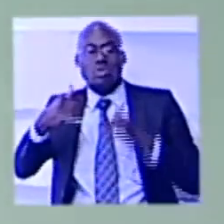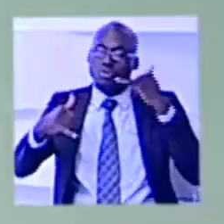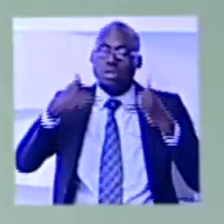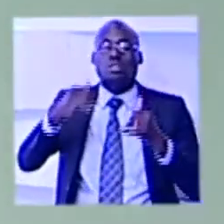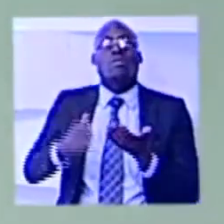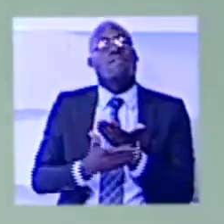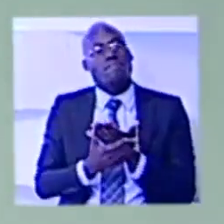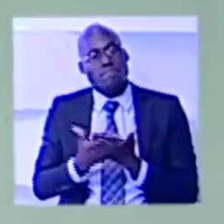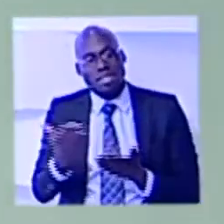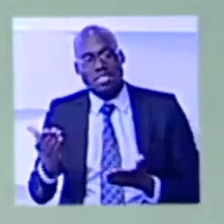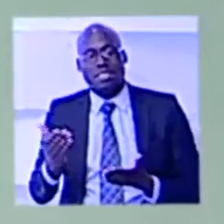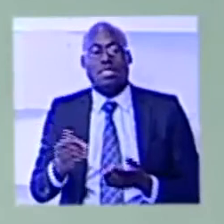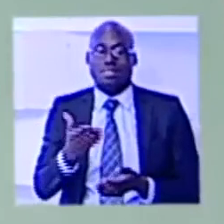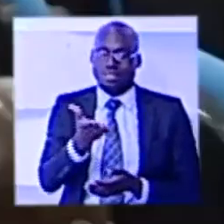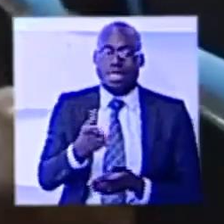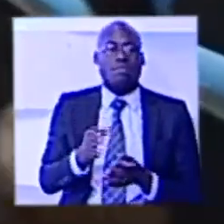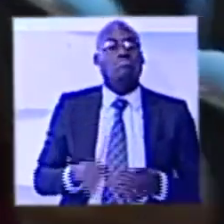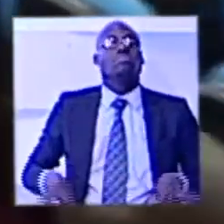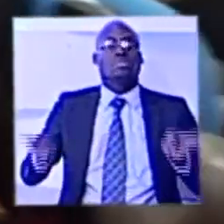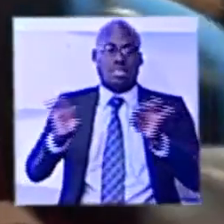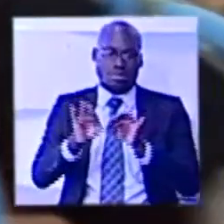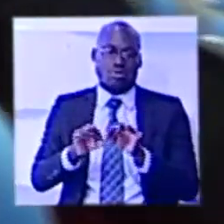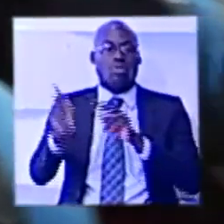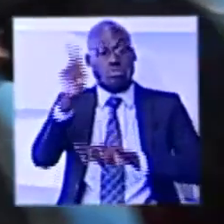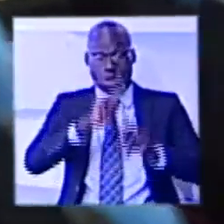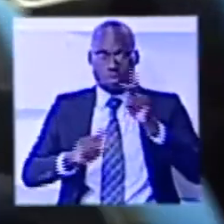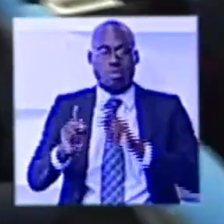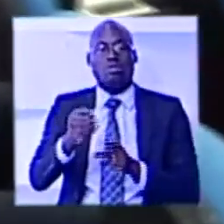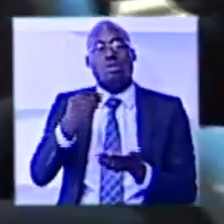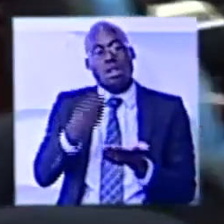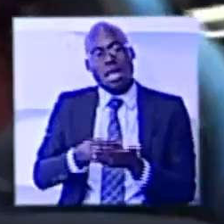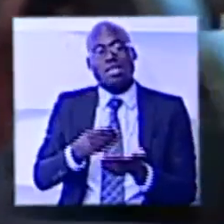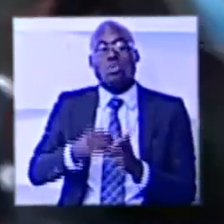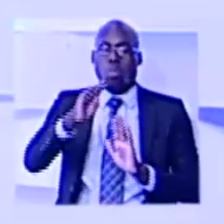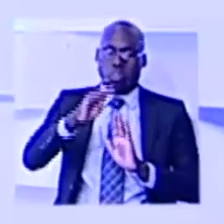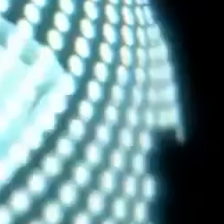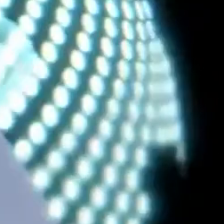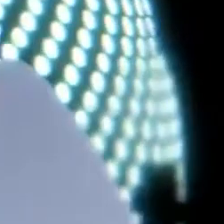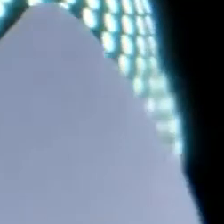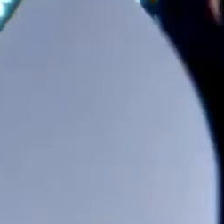d'infrastructures à fibre optique à très haut débit, à moindre coût, pour le bien de tous.